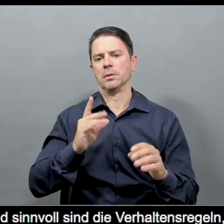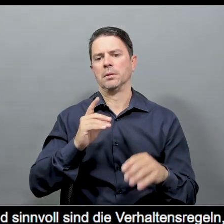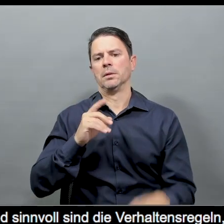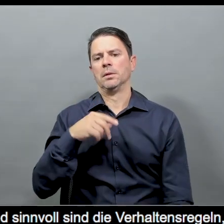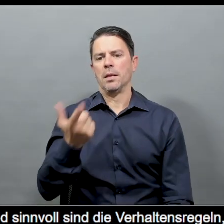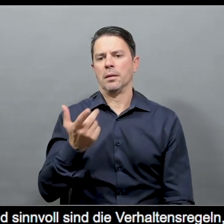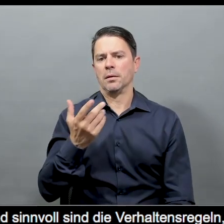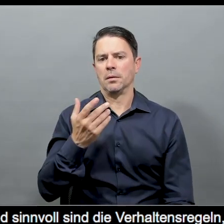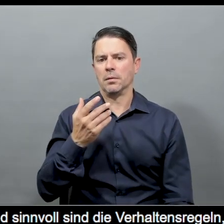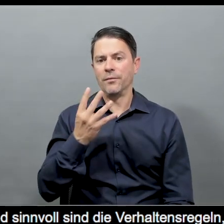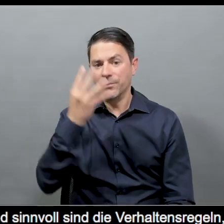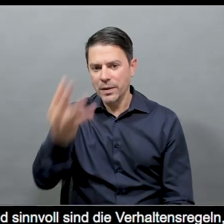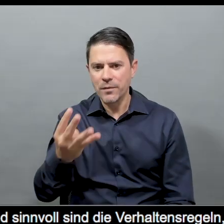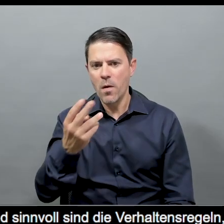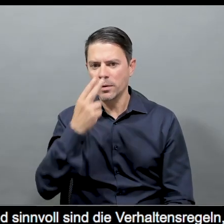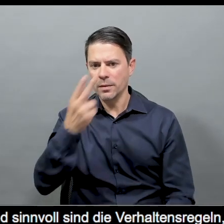schauen wir weiter.